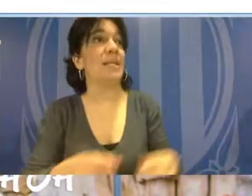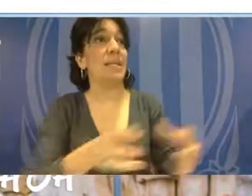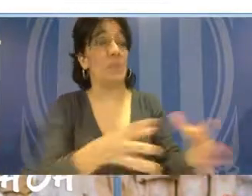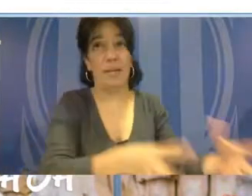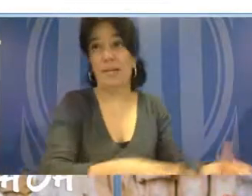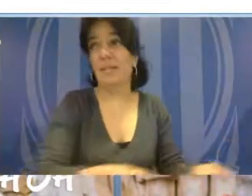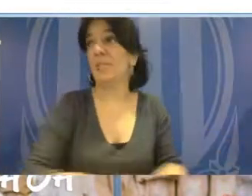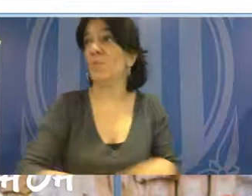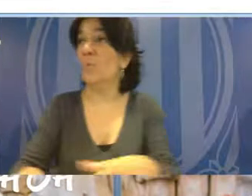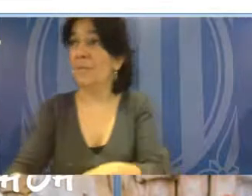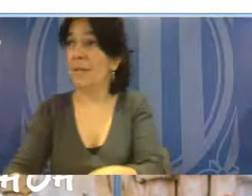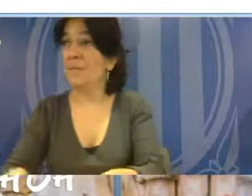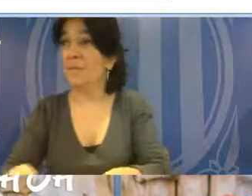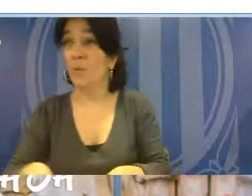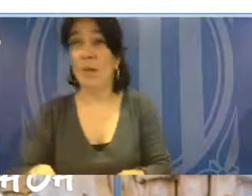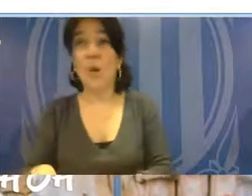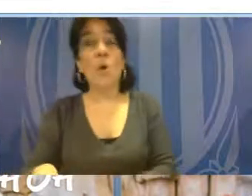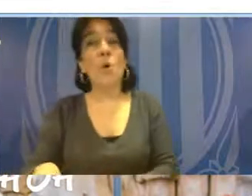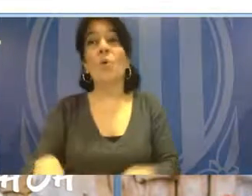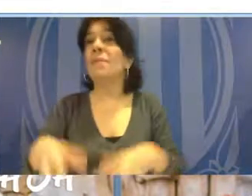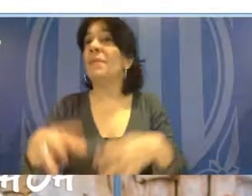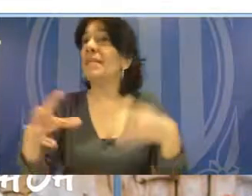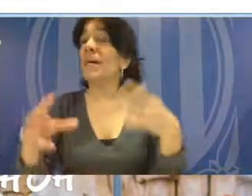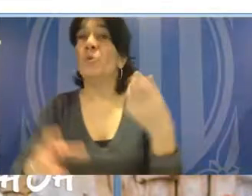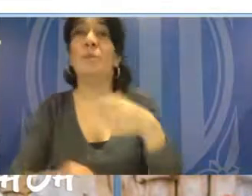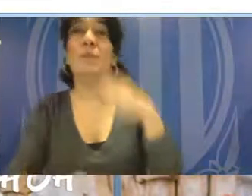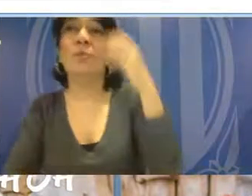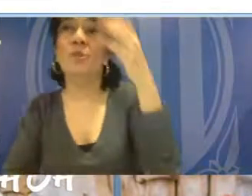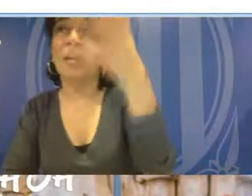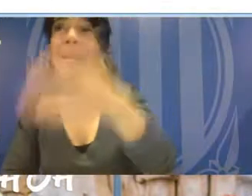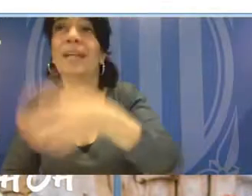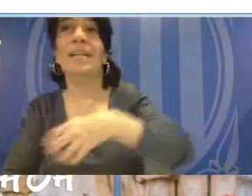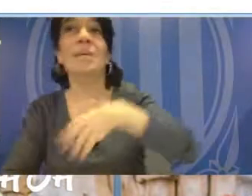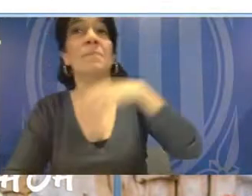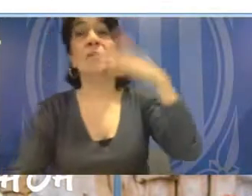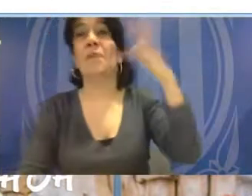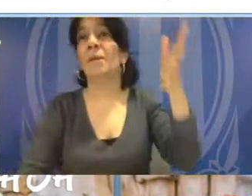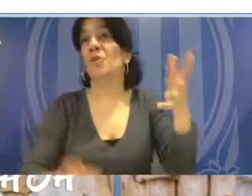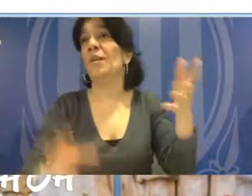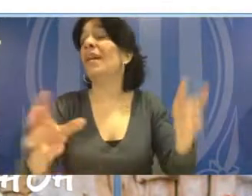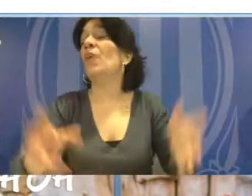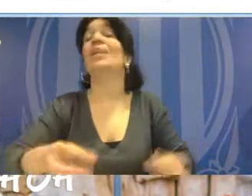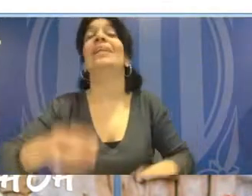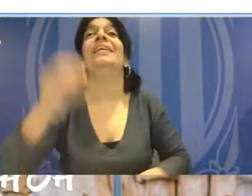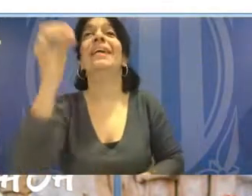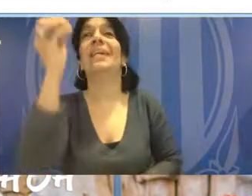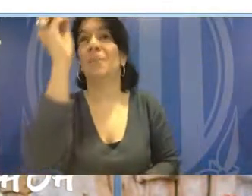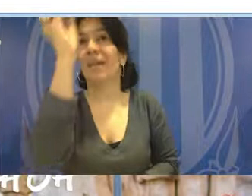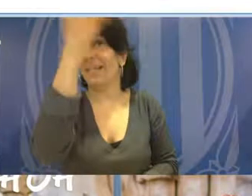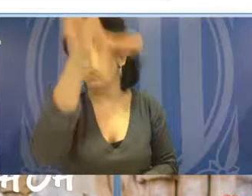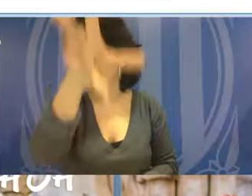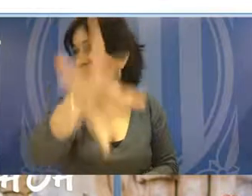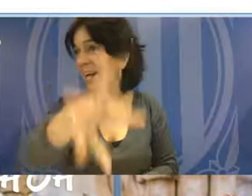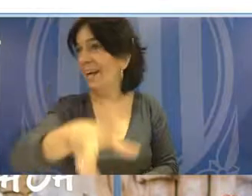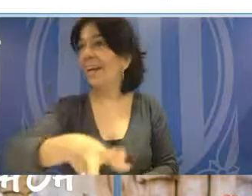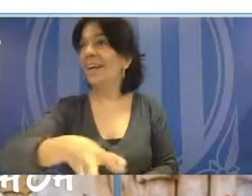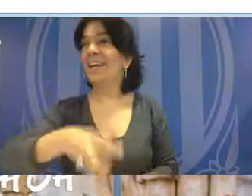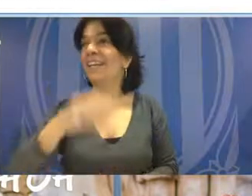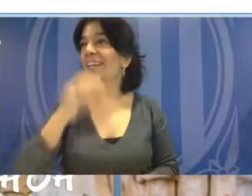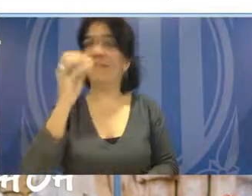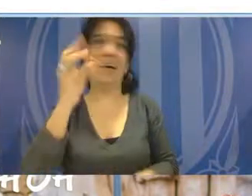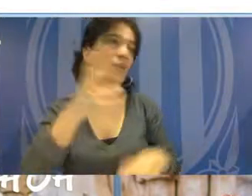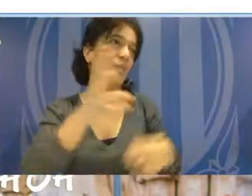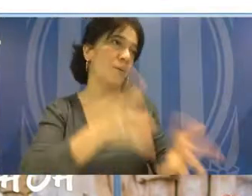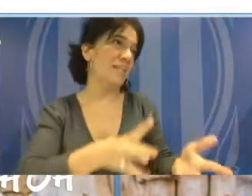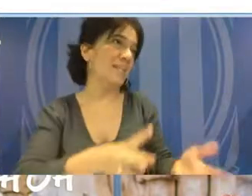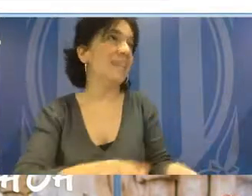nosaltres experiències, moments que han viscut, una imatge que posem de Montserrat i més d'una persona recorda el dia que es va casar allà de